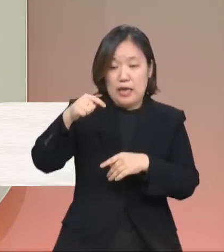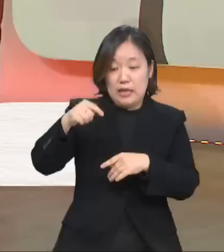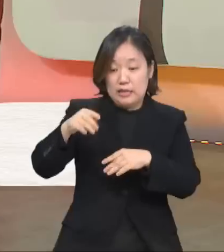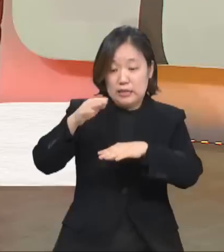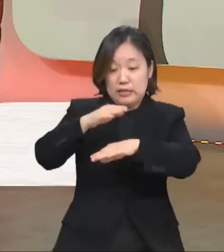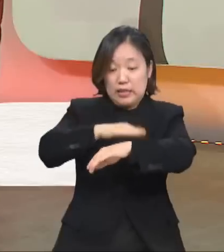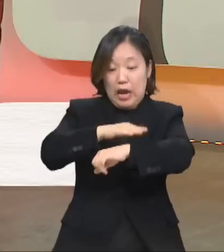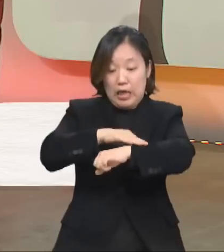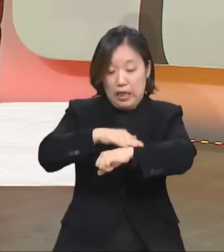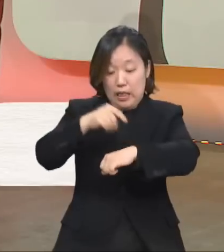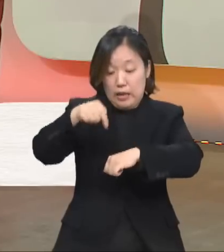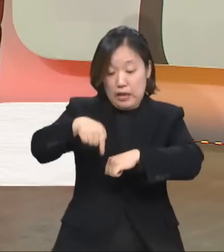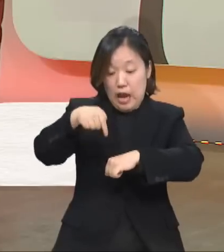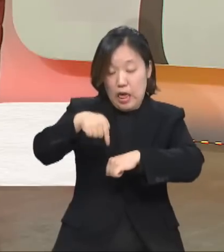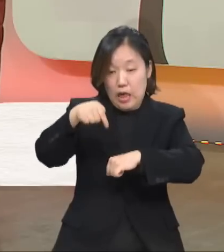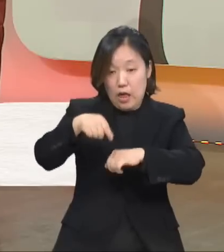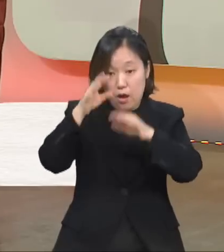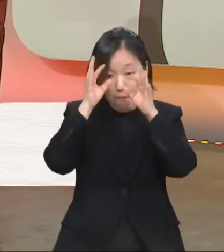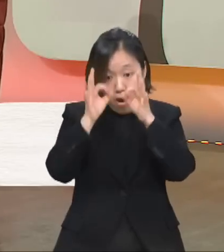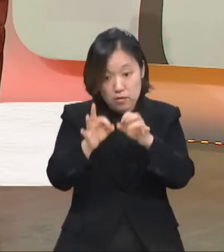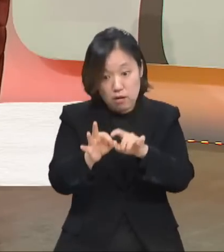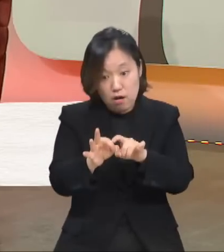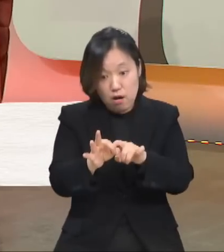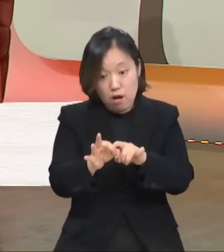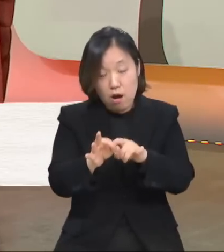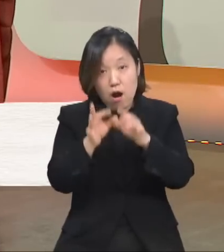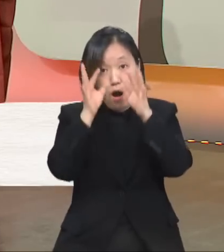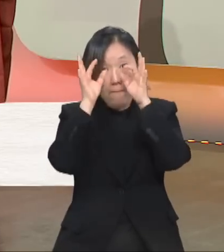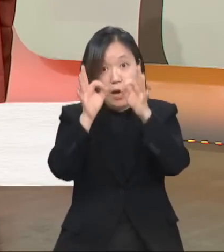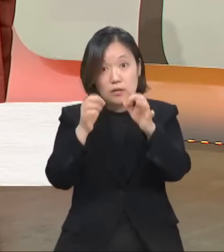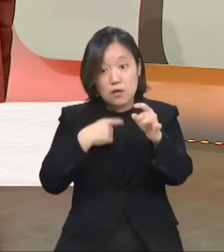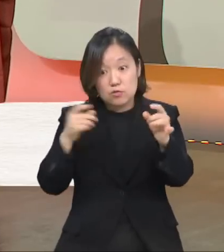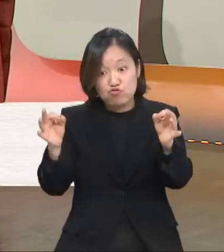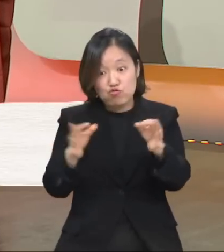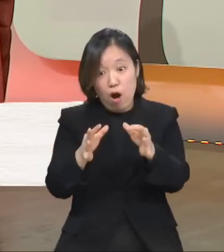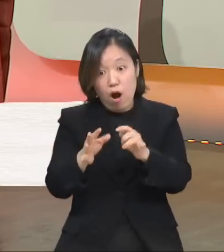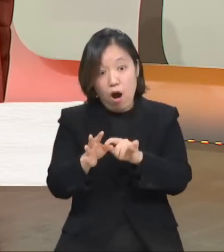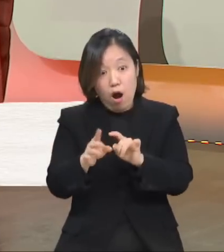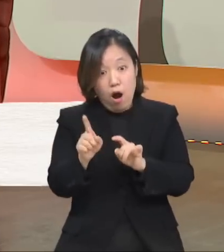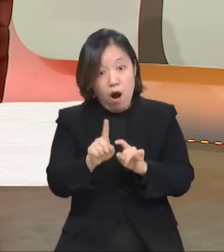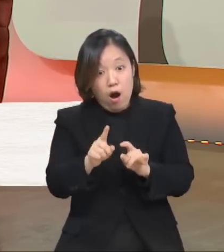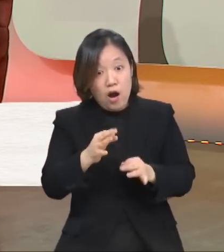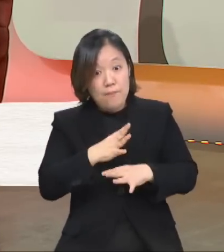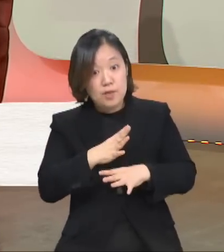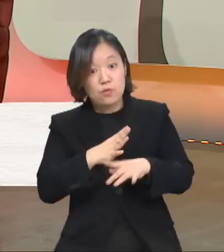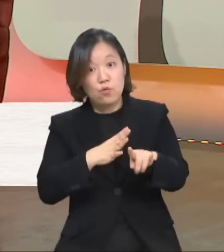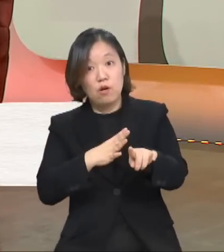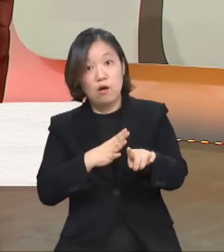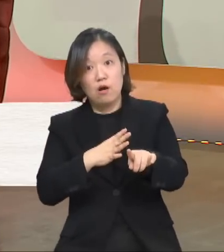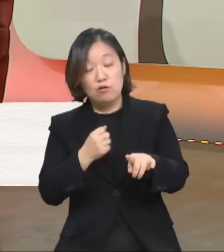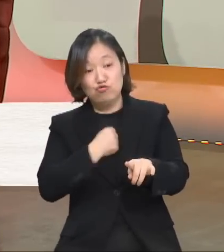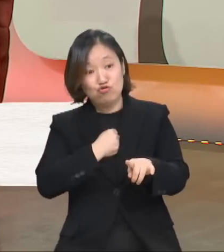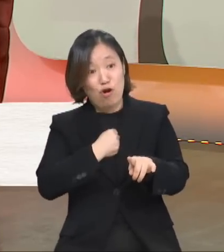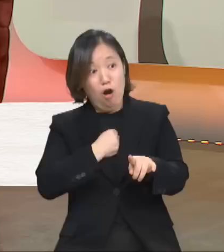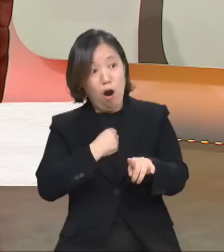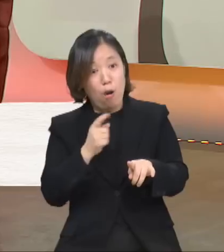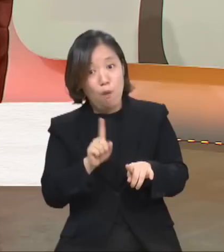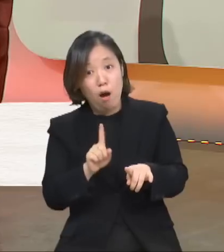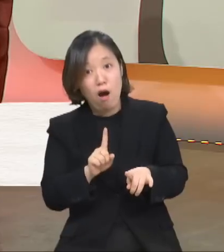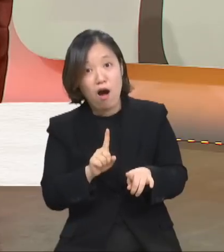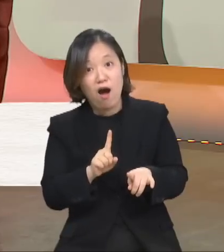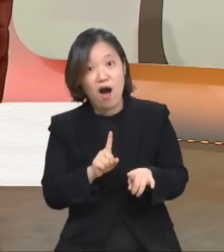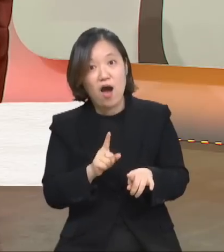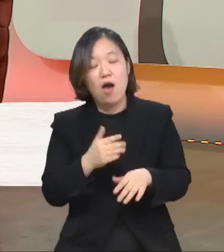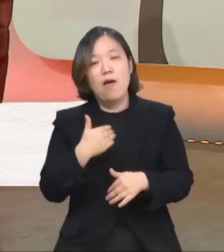시선을 주었습니다 그런데 순간 너무 충격적이게도